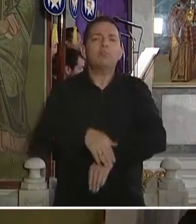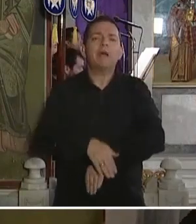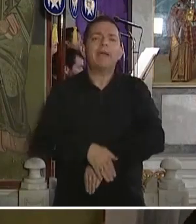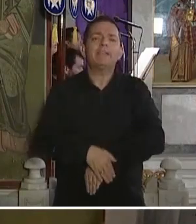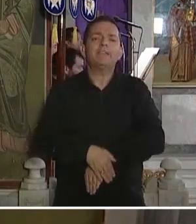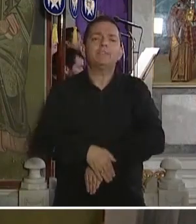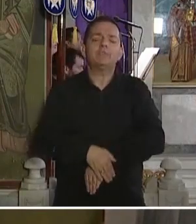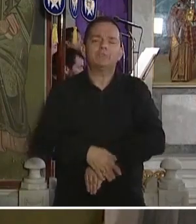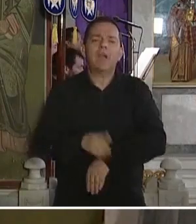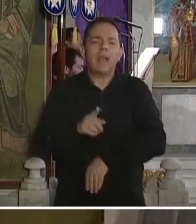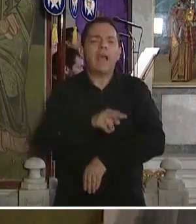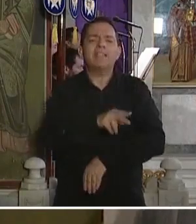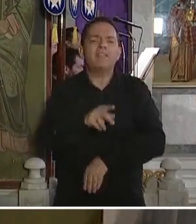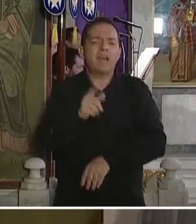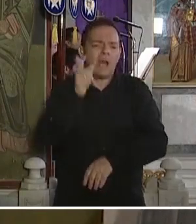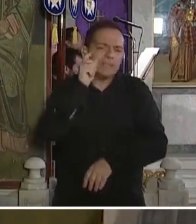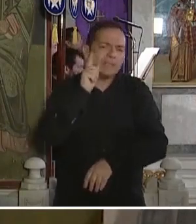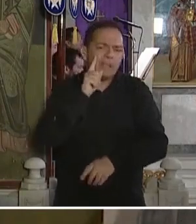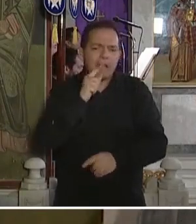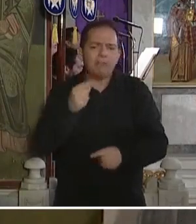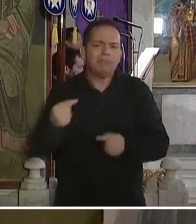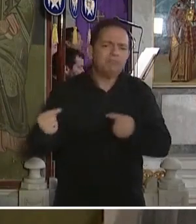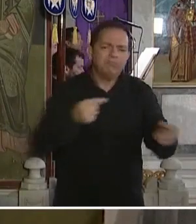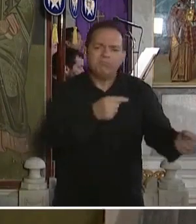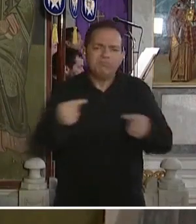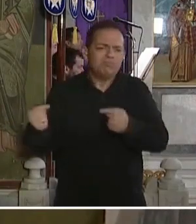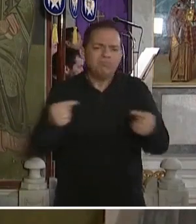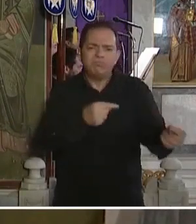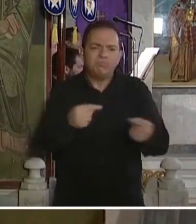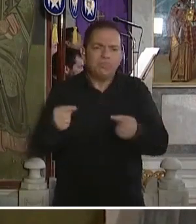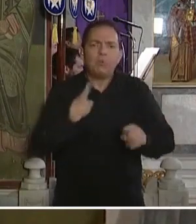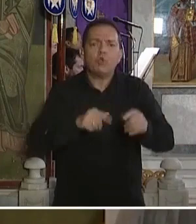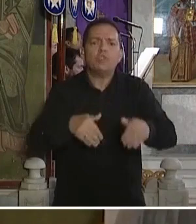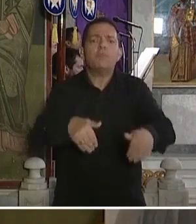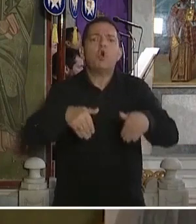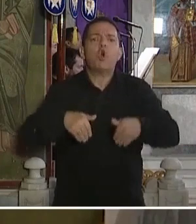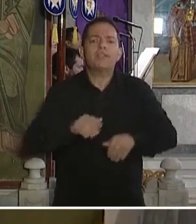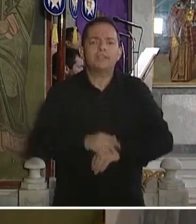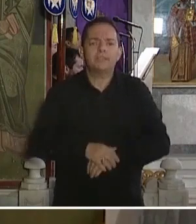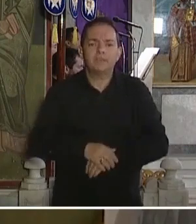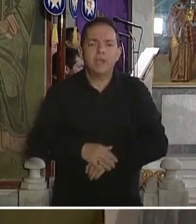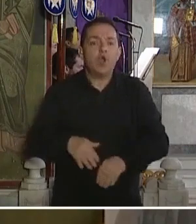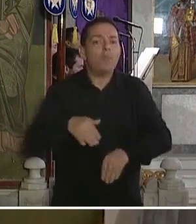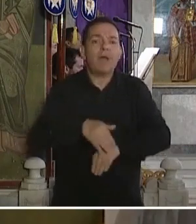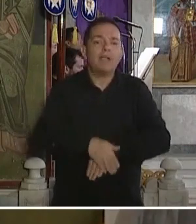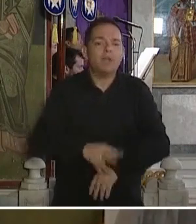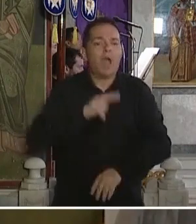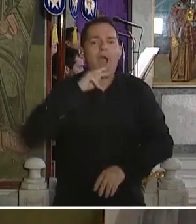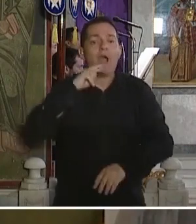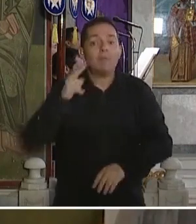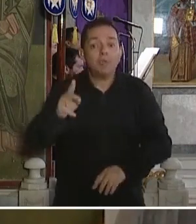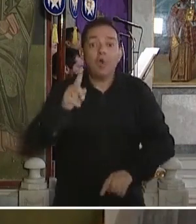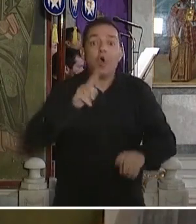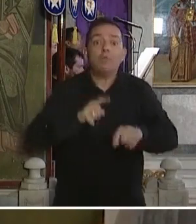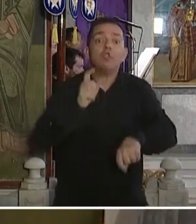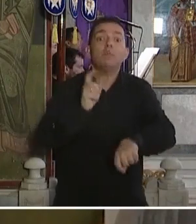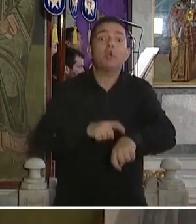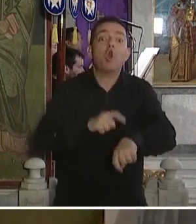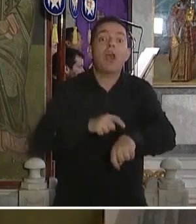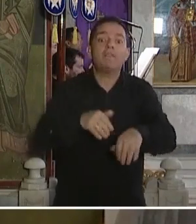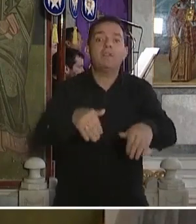διαφωνεί ένα ζευγάρι, ο άντρας και η γυναίκα, ποιος πρέπει να υποχωρήσει. Ξέρετε τι απήντησε, όποιος προλάβει.